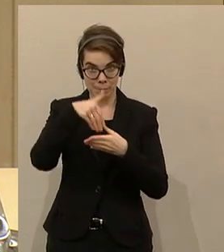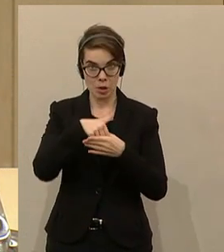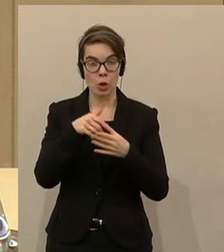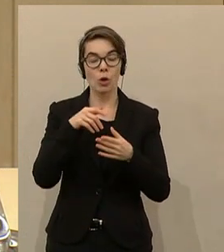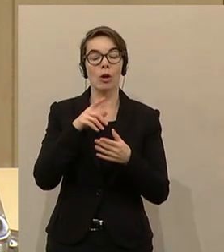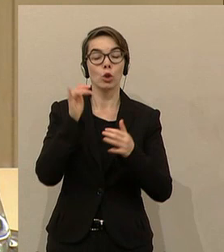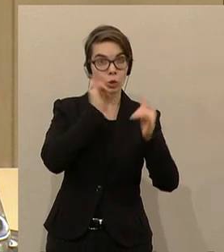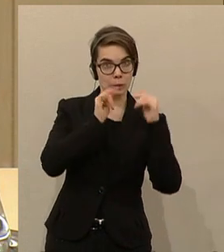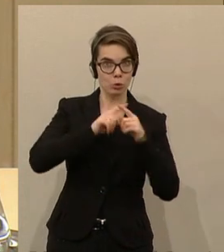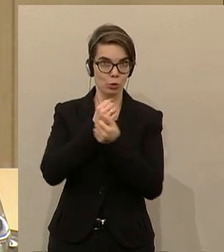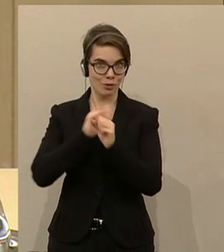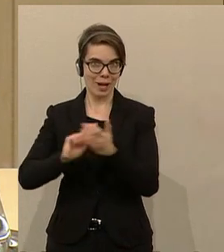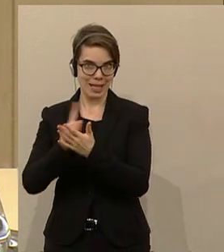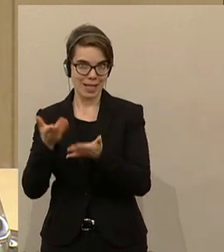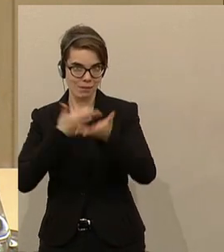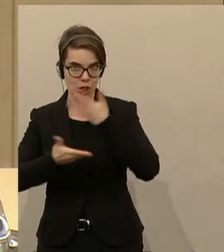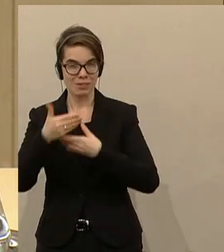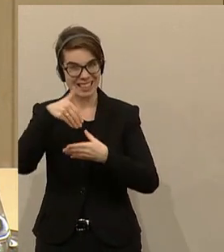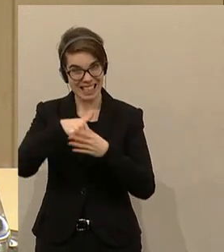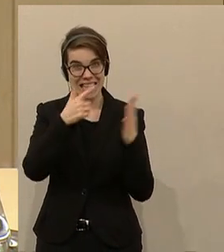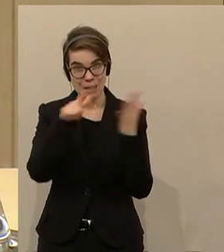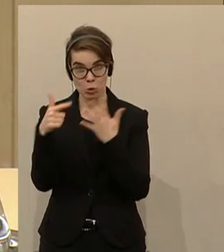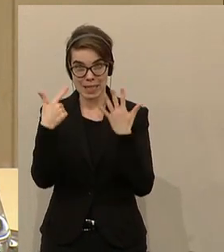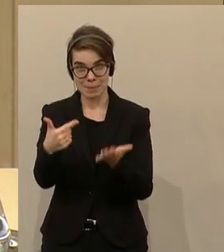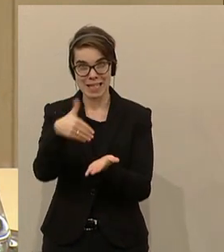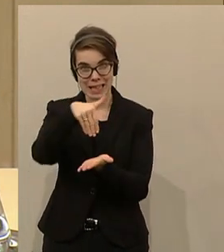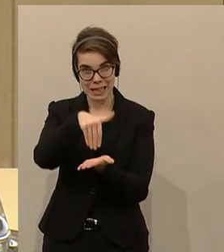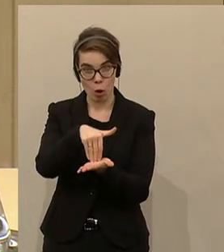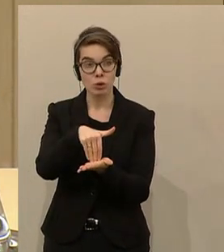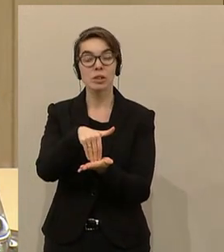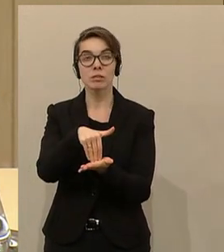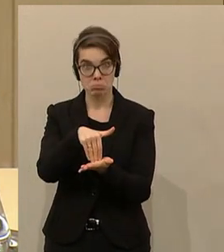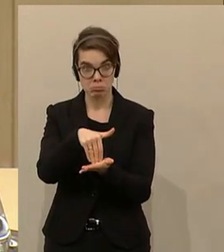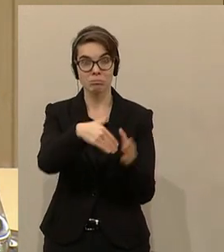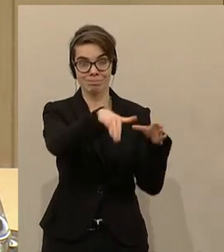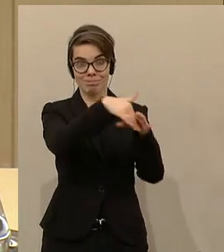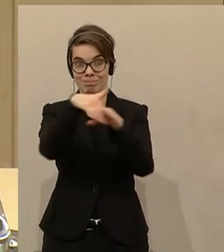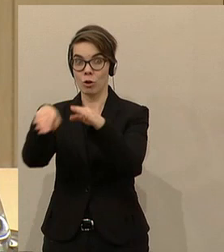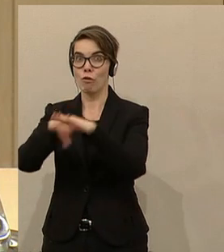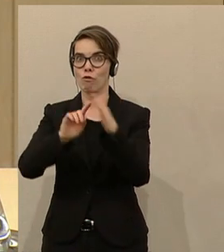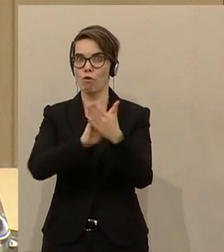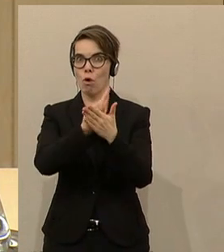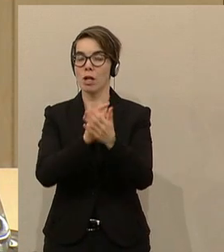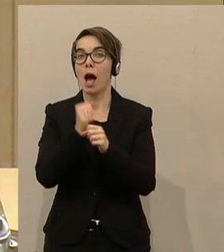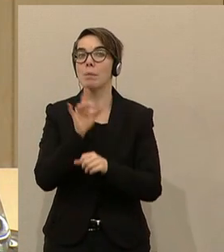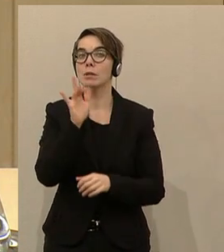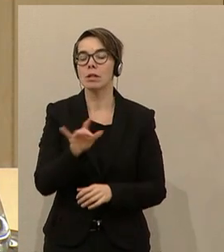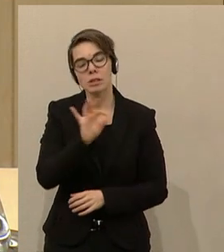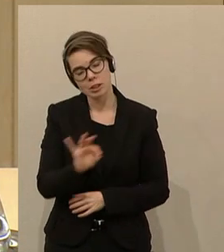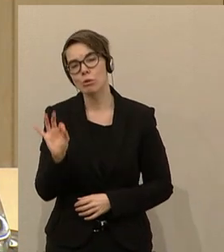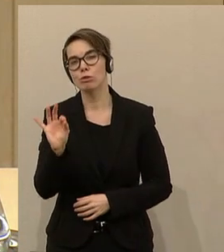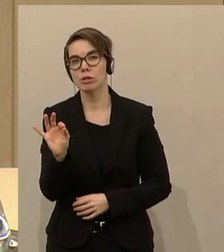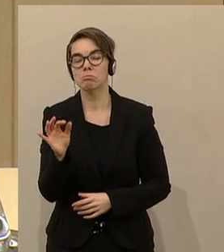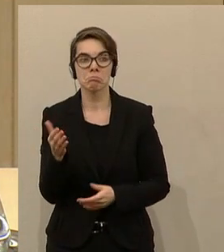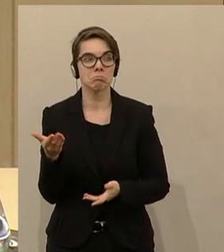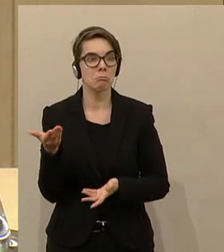Freizeitwirtschaft. Diese geben 770.000 Vollzeitbeschäftigten einen guten Arbeitsplatz. Ein